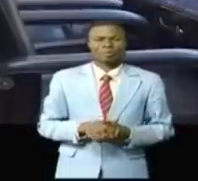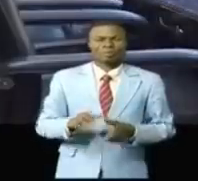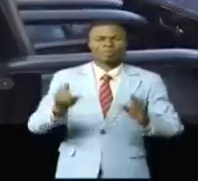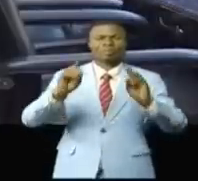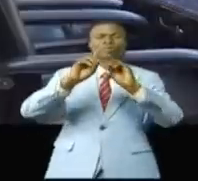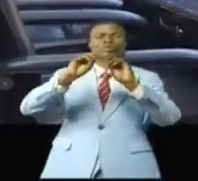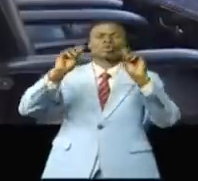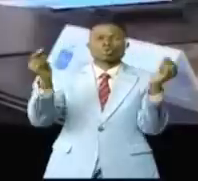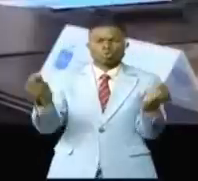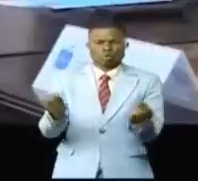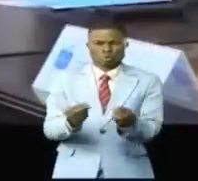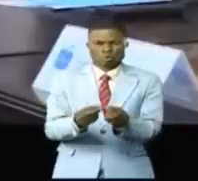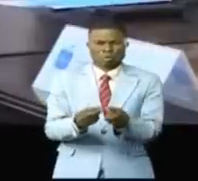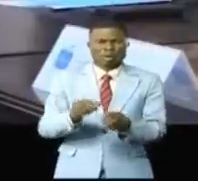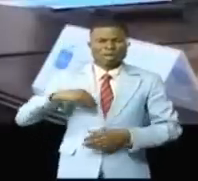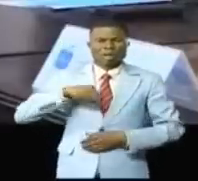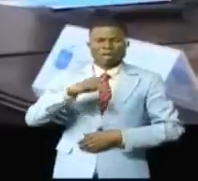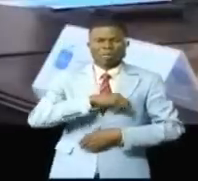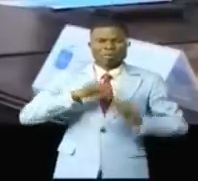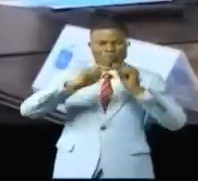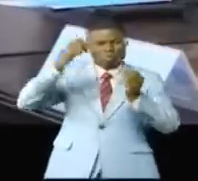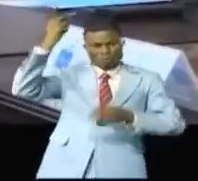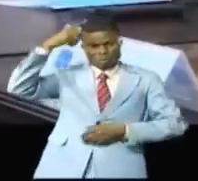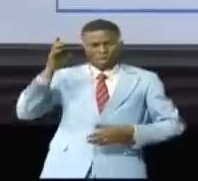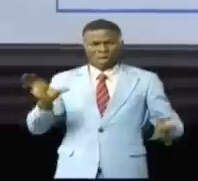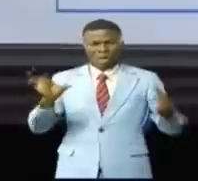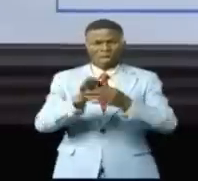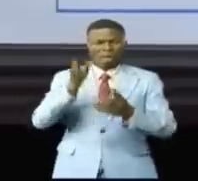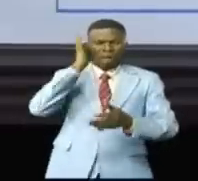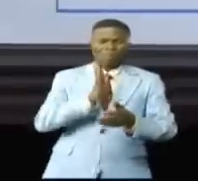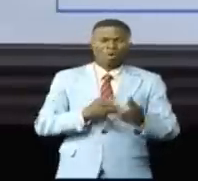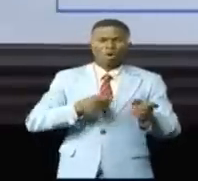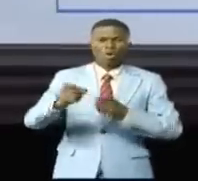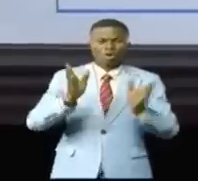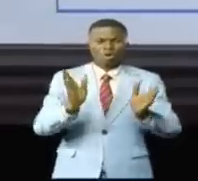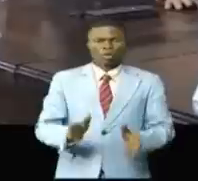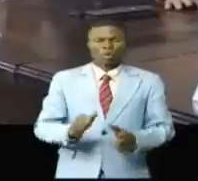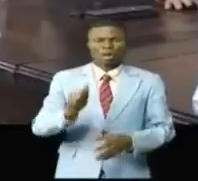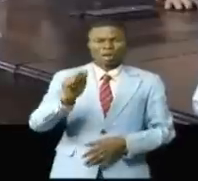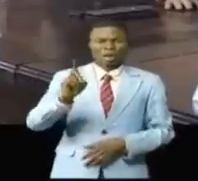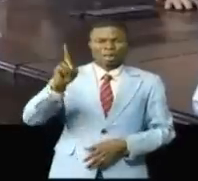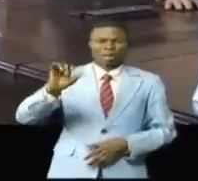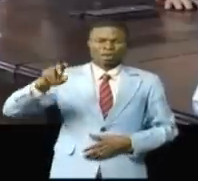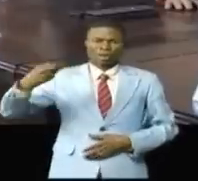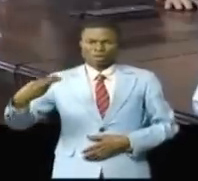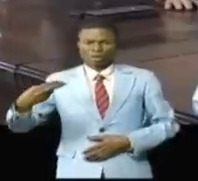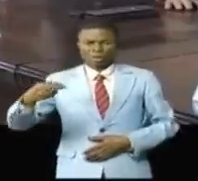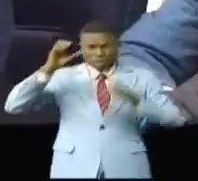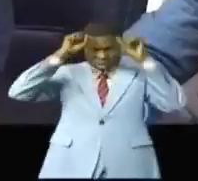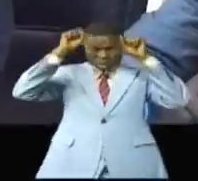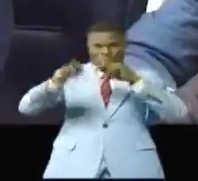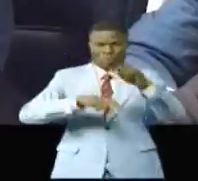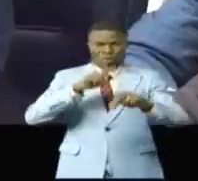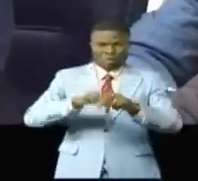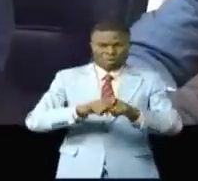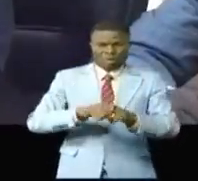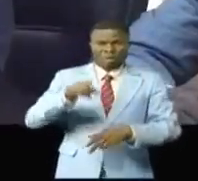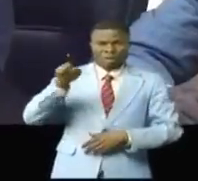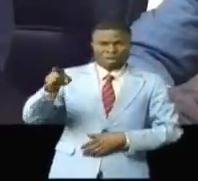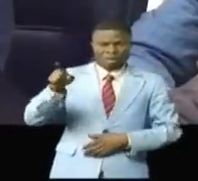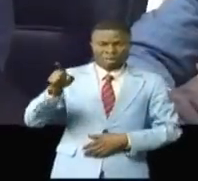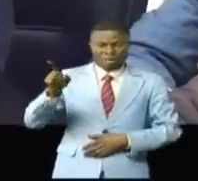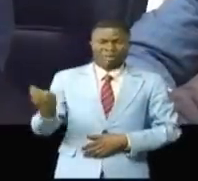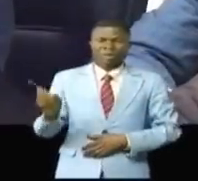délégation, celle des membres du parti politique Alliance pour la bonne gouvernance ABG, conduite par son président national Jonathan